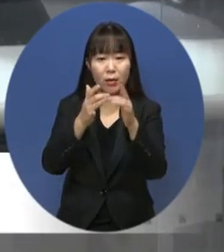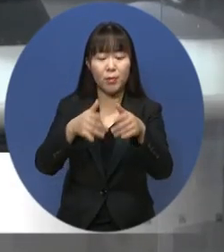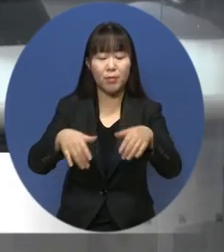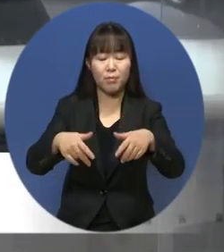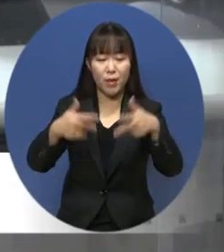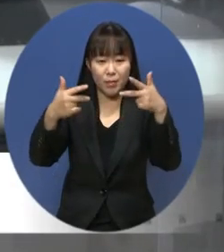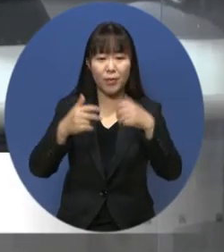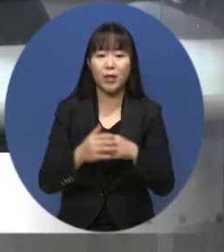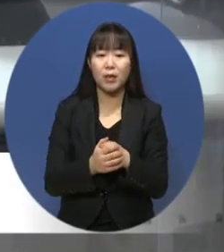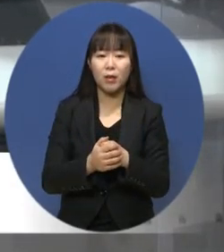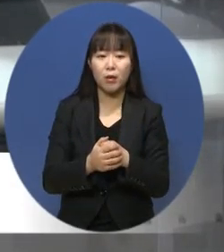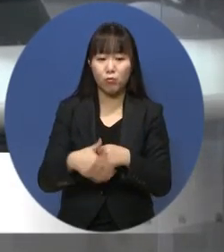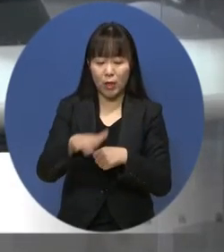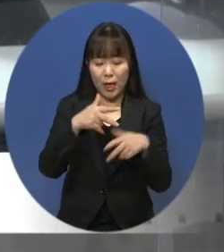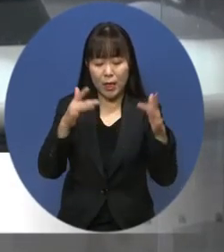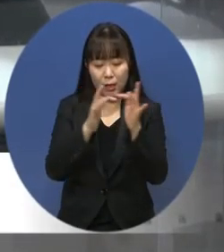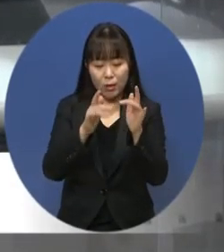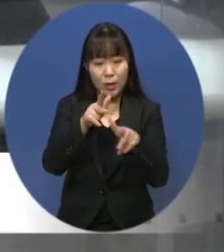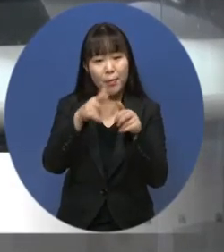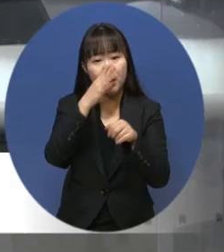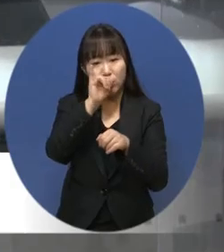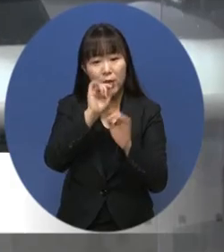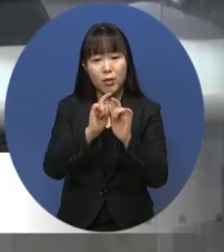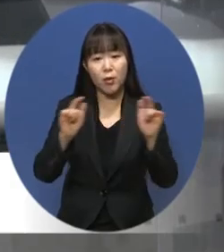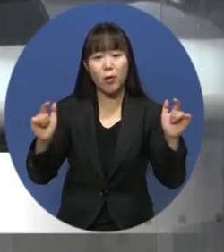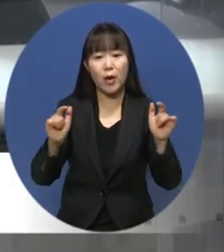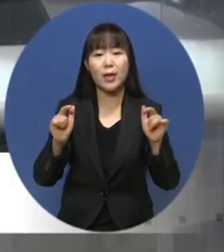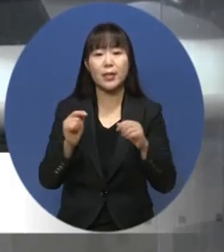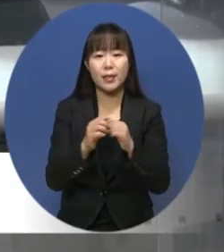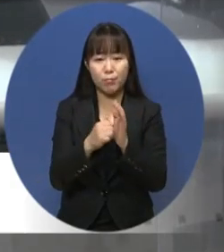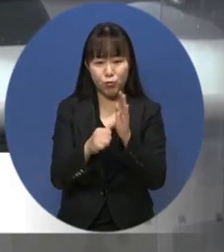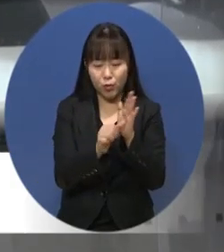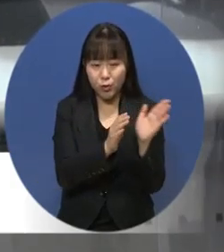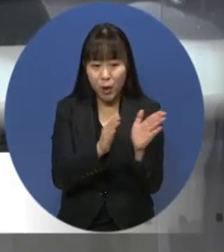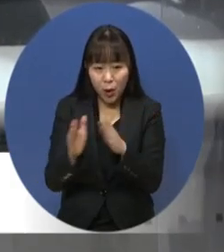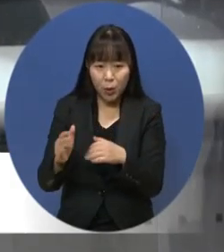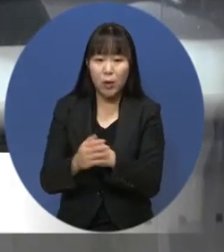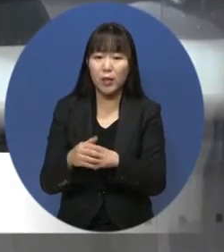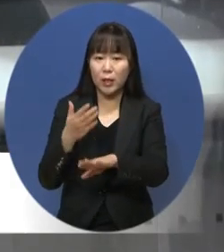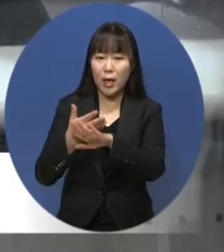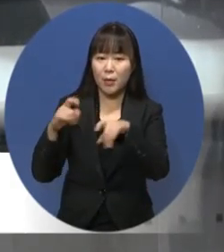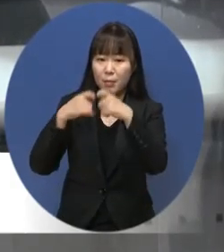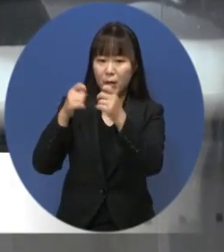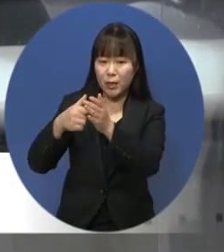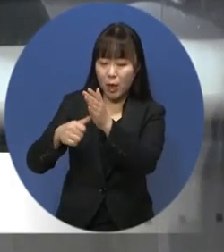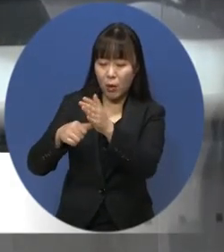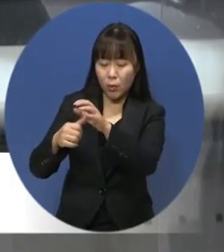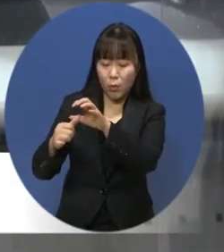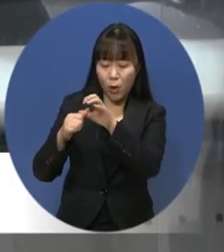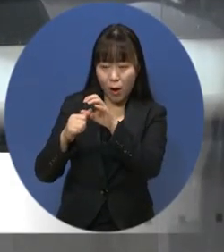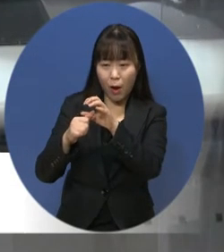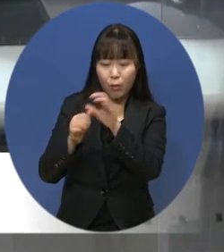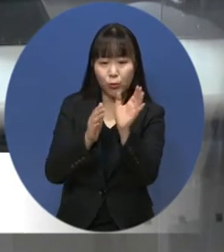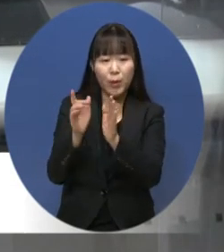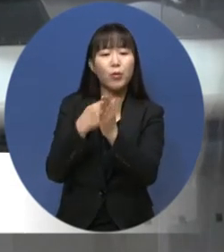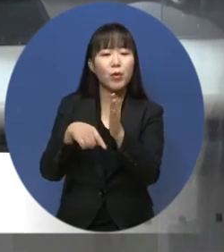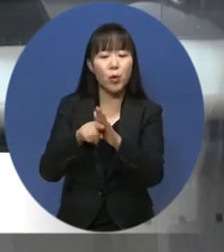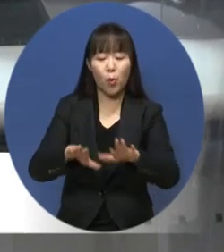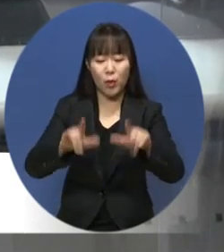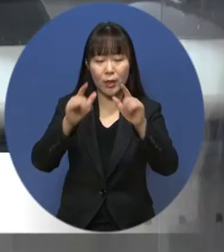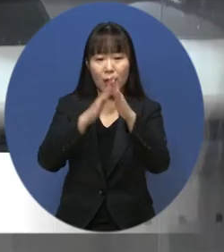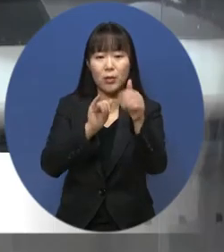온라인으로 사업을 할 수 있도록 여러 가지 이제 장비를 구축하고 다른 민간 자원을 확보하기 위해서